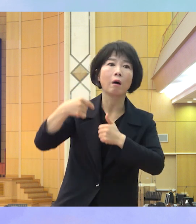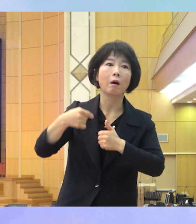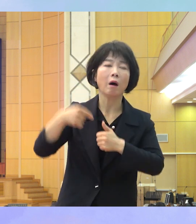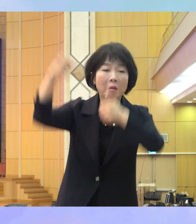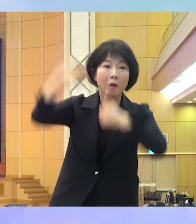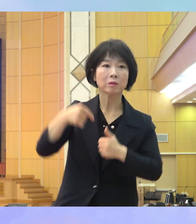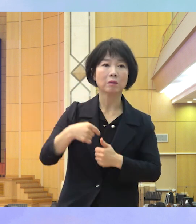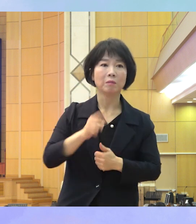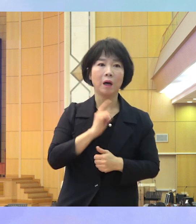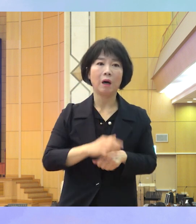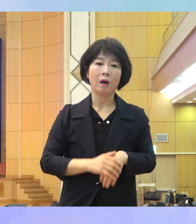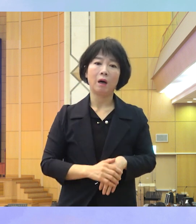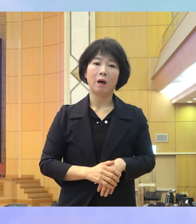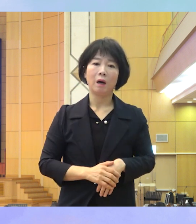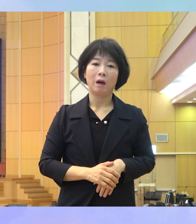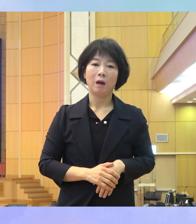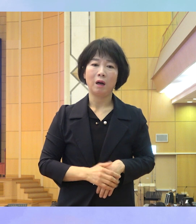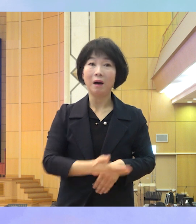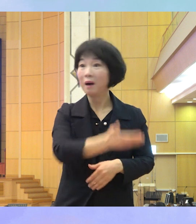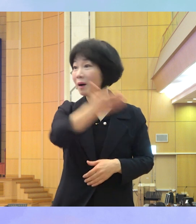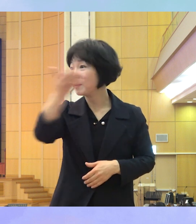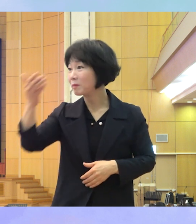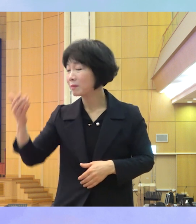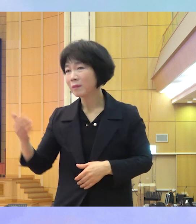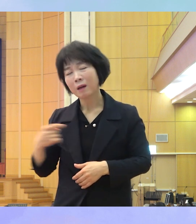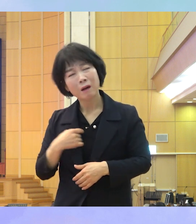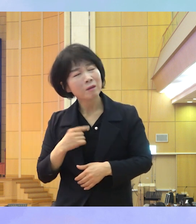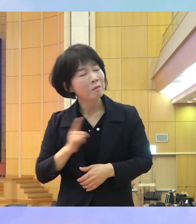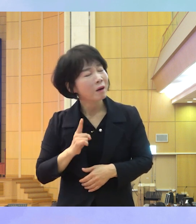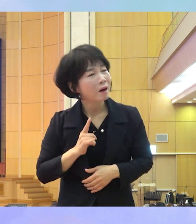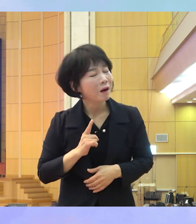그런다고 여러분 이제 내 나이가 몇 살인데 고향으로 가야지,